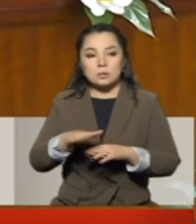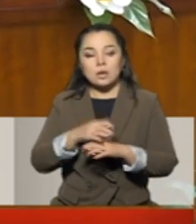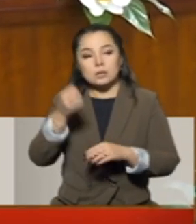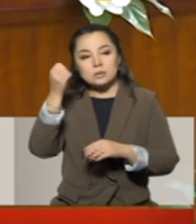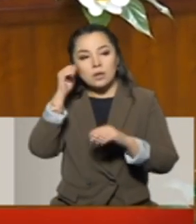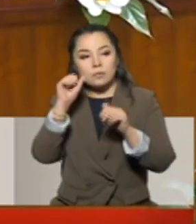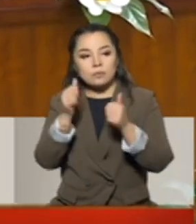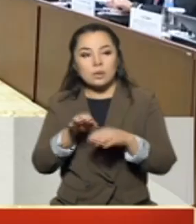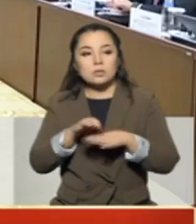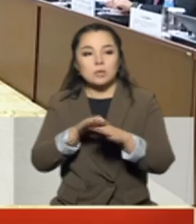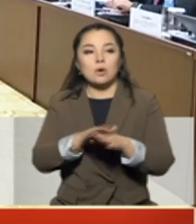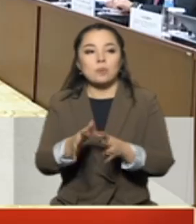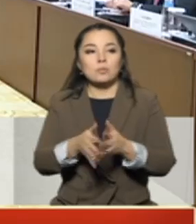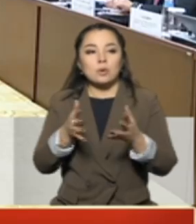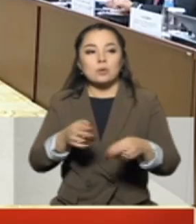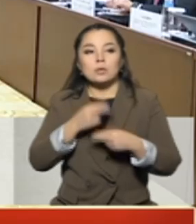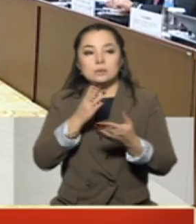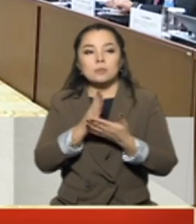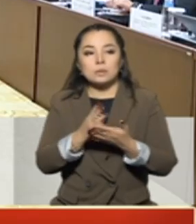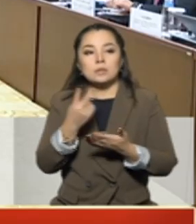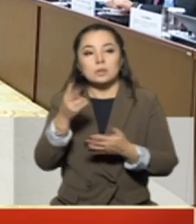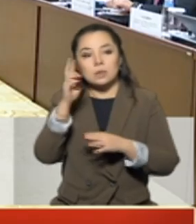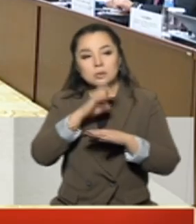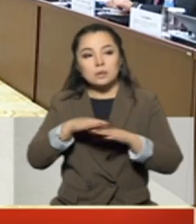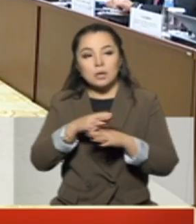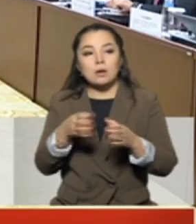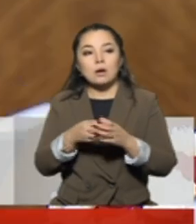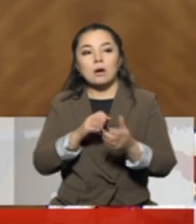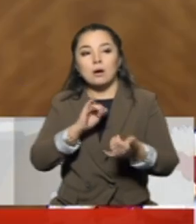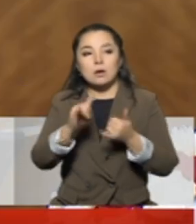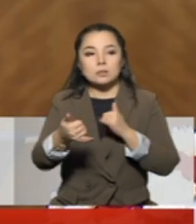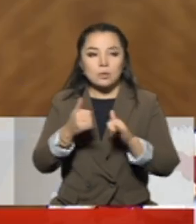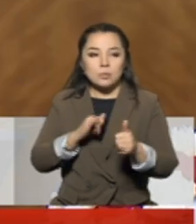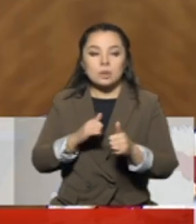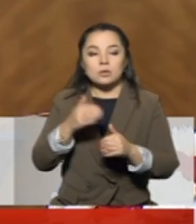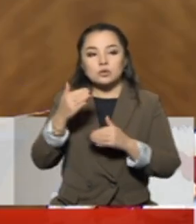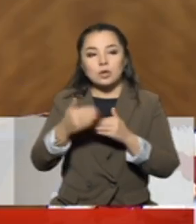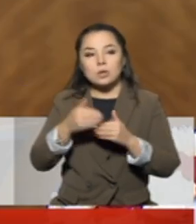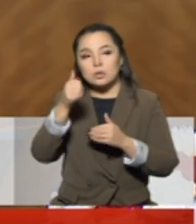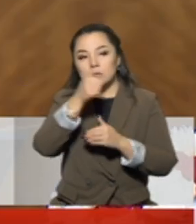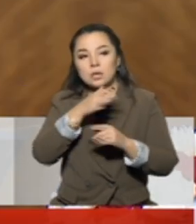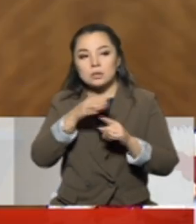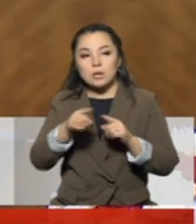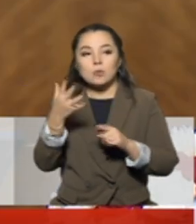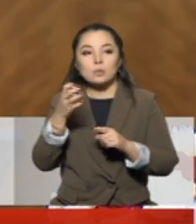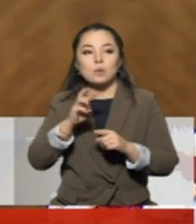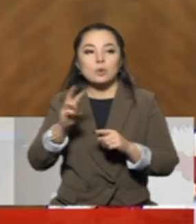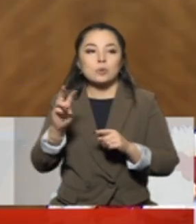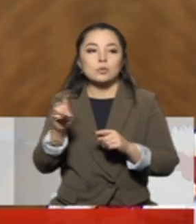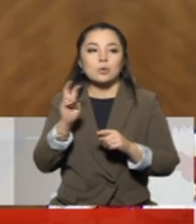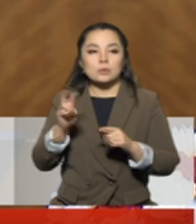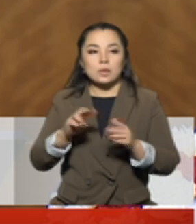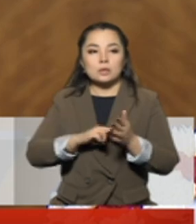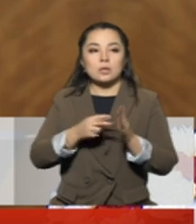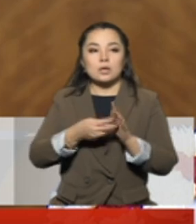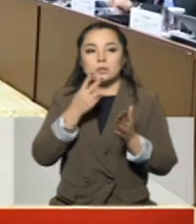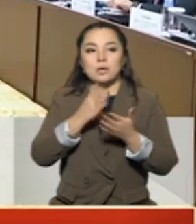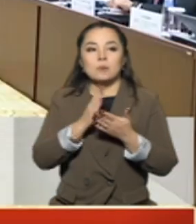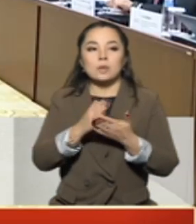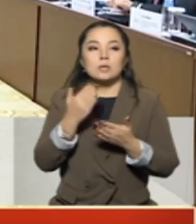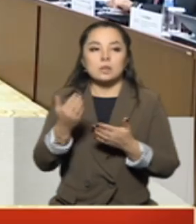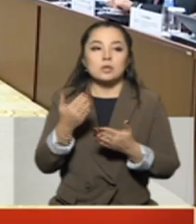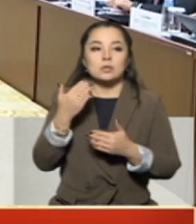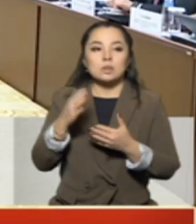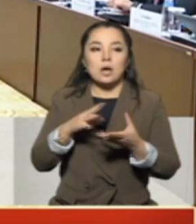символдық мәні зор екенін айтты. Сонымен қатар екі ел алыс-берісті таяу жылдары 500 миллион ақш долларына жеткізу үшін күш салмақ.